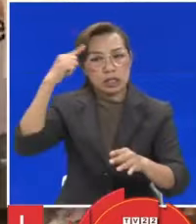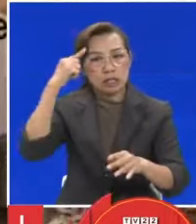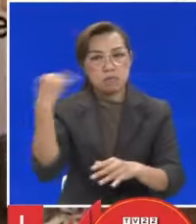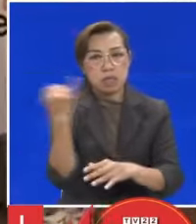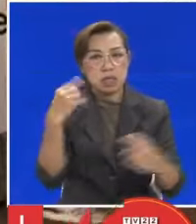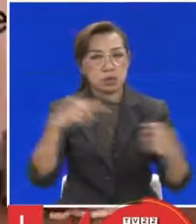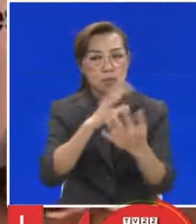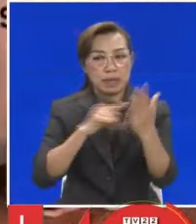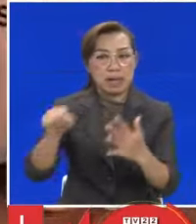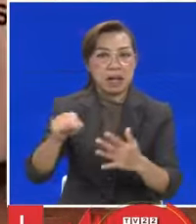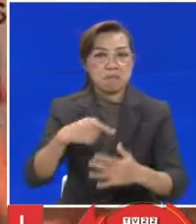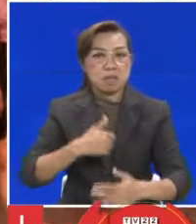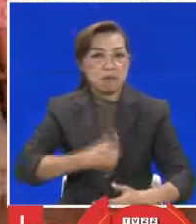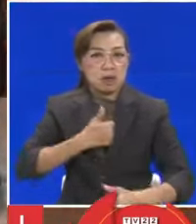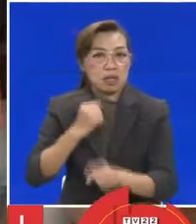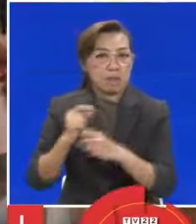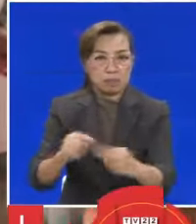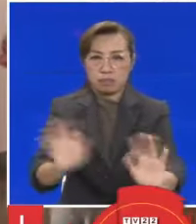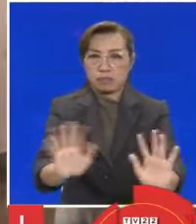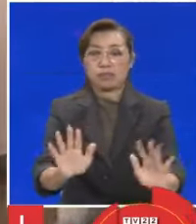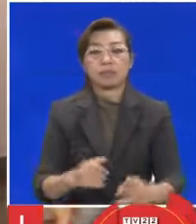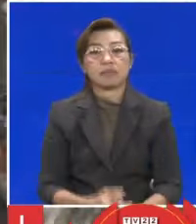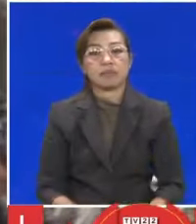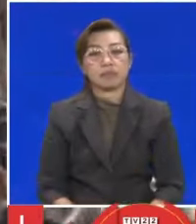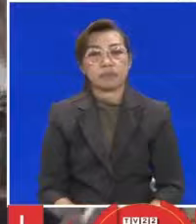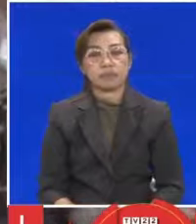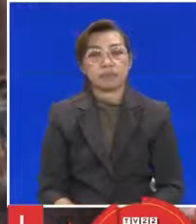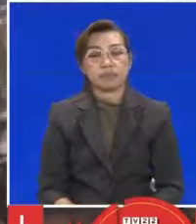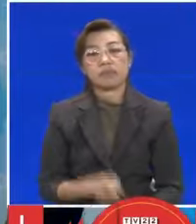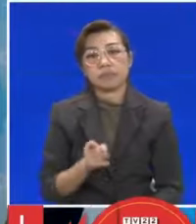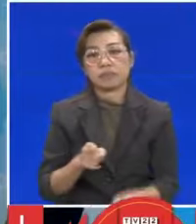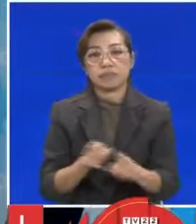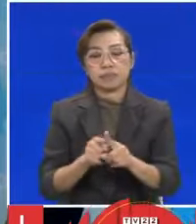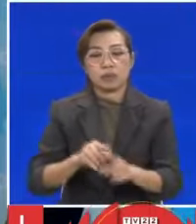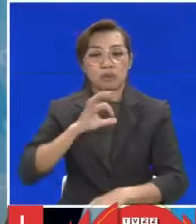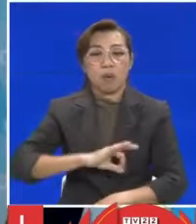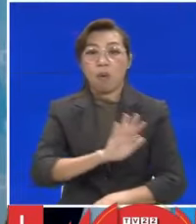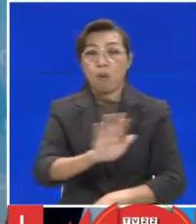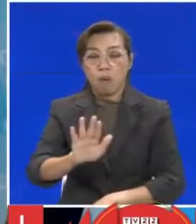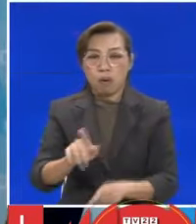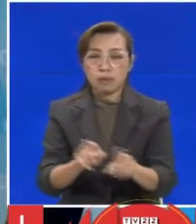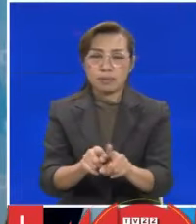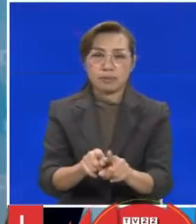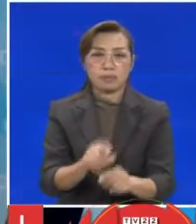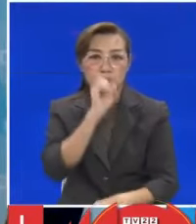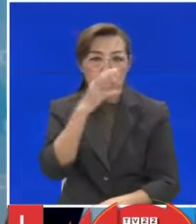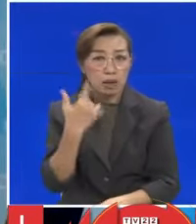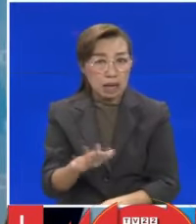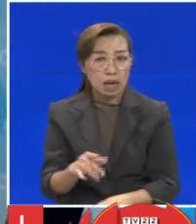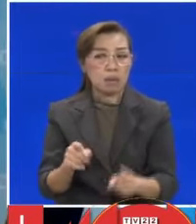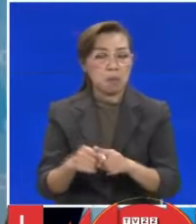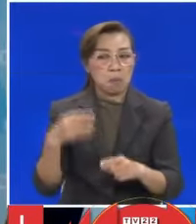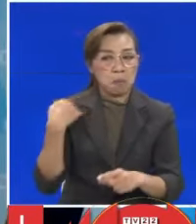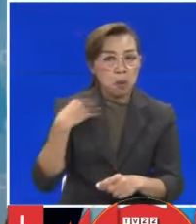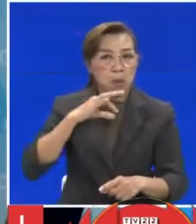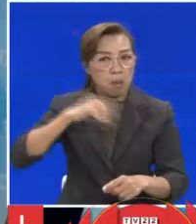ประเทศชาติย่ำใจได้อีกต่อไป นะคะอันนี้ก็เป็นความเห็นที่เรียกได้ว่าอย่างที่บอกกันไปว่ามีหลากหล